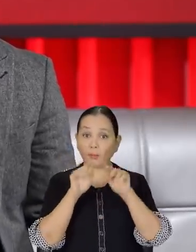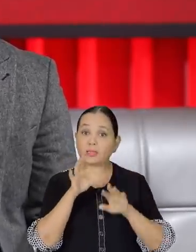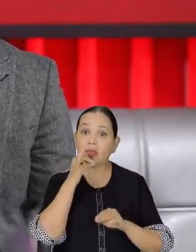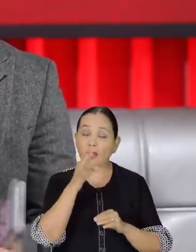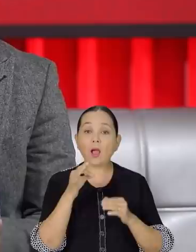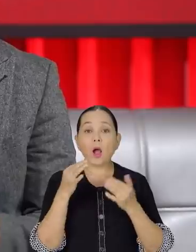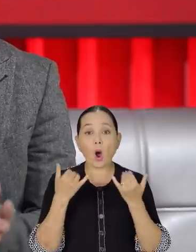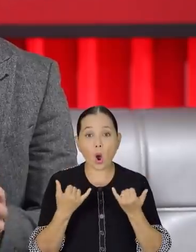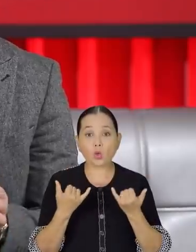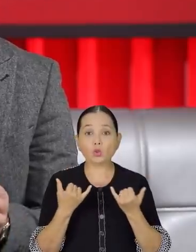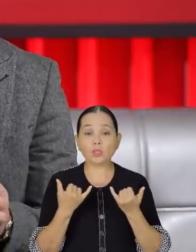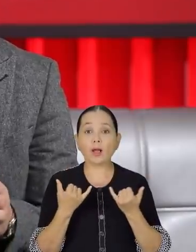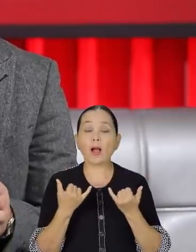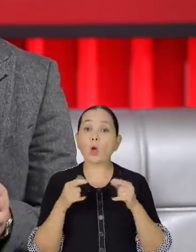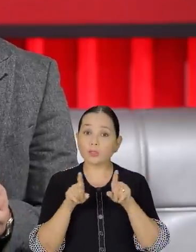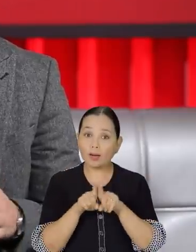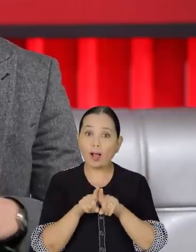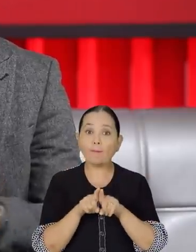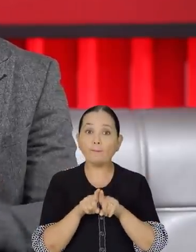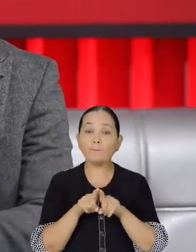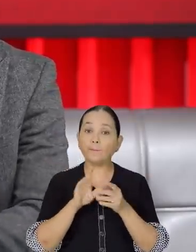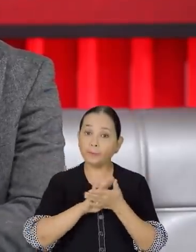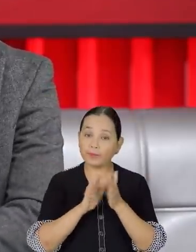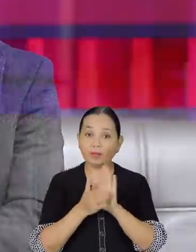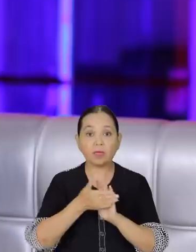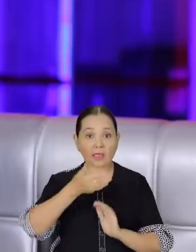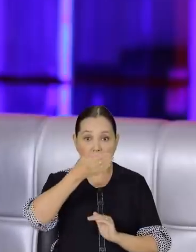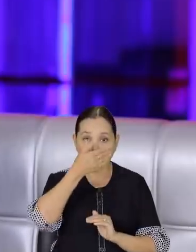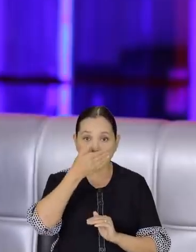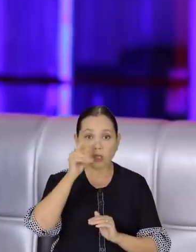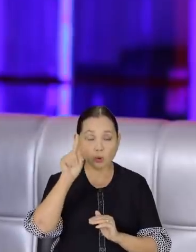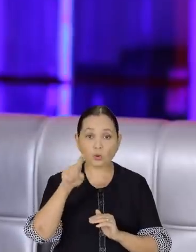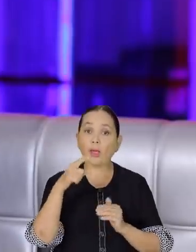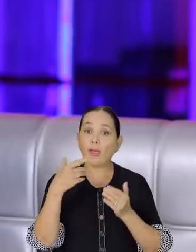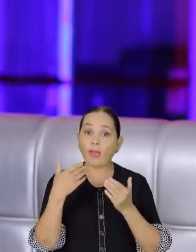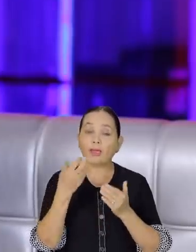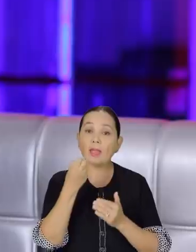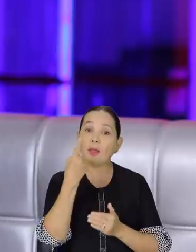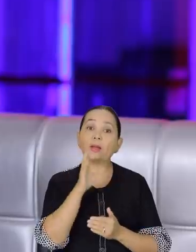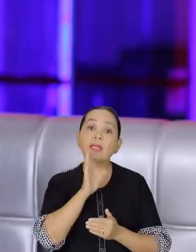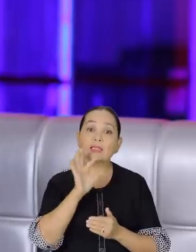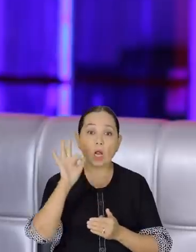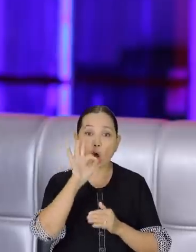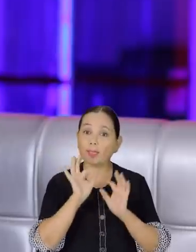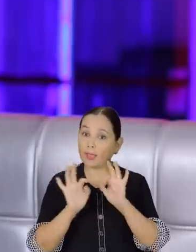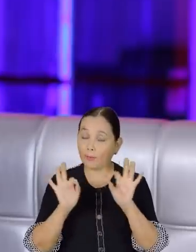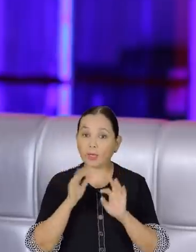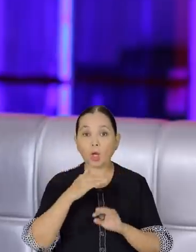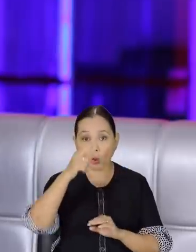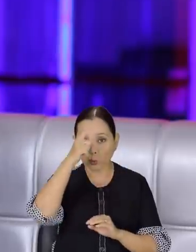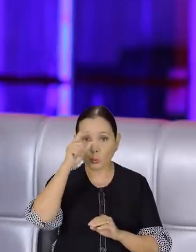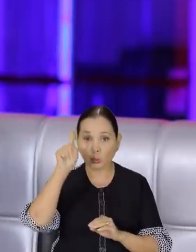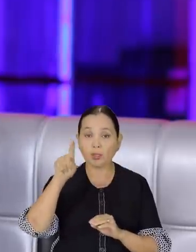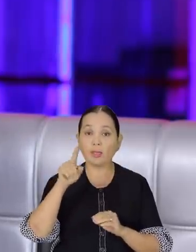deyishadi. Hozir ham vaziyat. Afg'onistondagi vaziyat va yana bir qizaloq haqida gapirmoqchimiz.